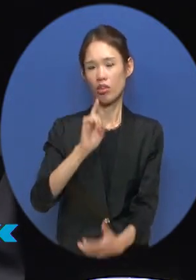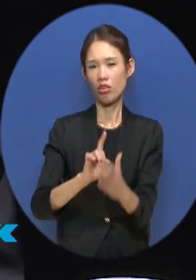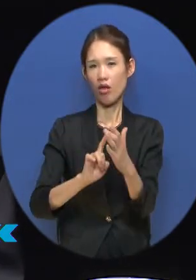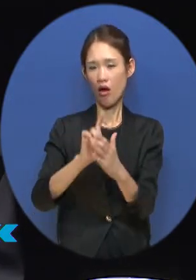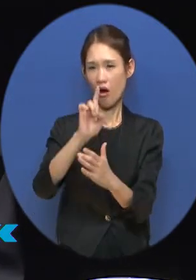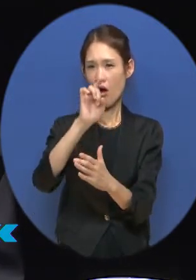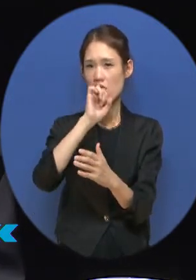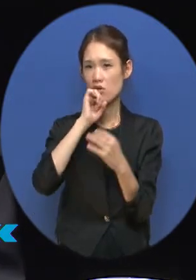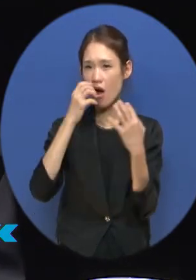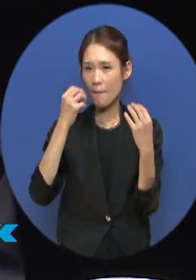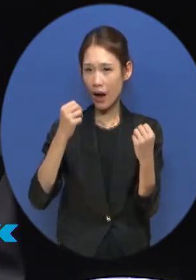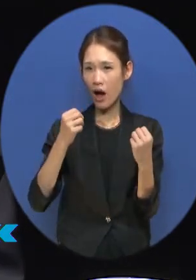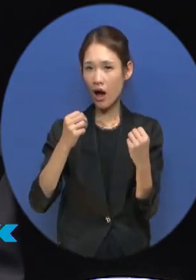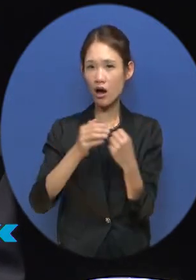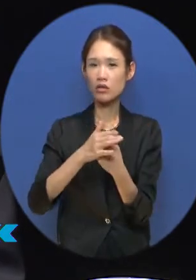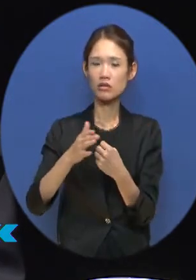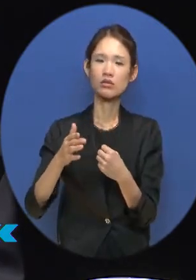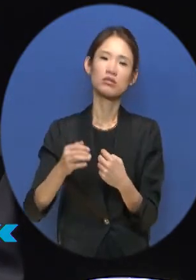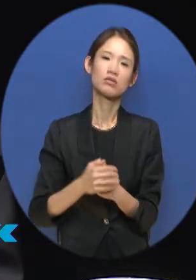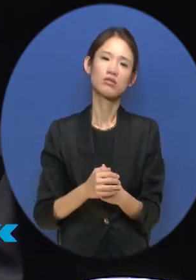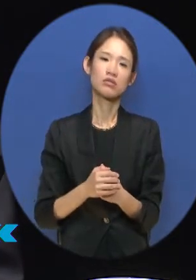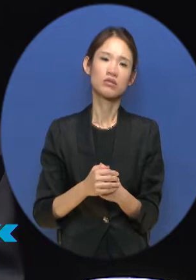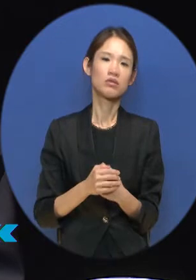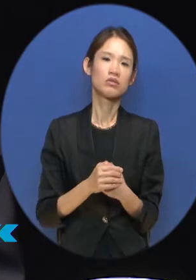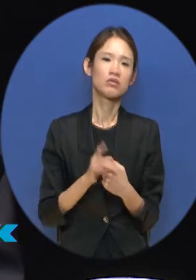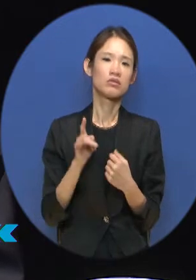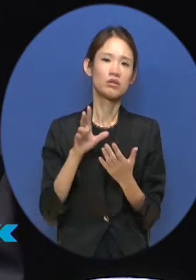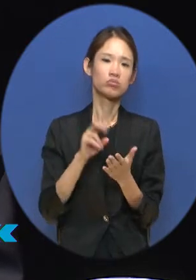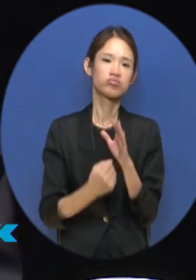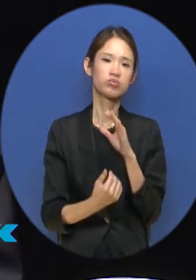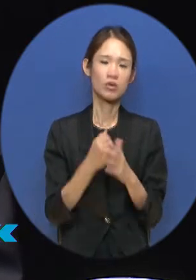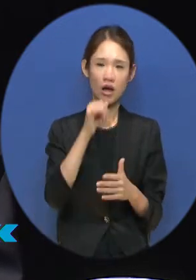좀 높은 농도로 좀 나오고 있는 것 같습니다. 그래서 이게 문제가 되는